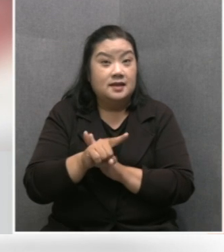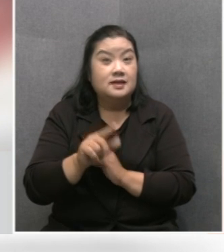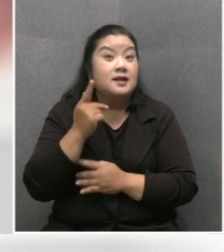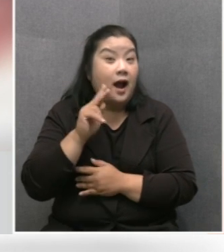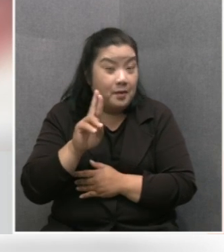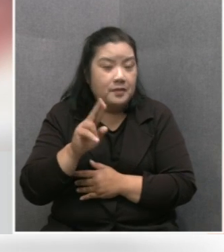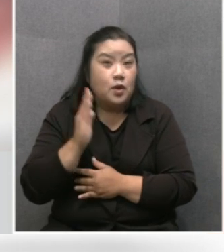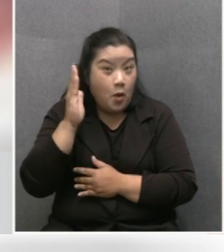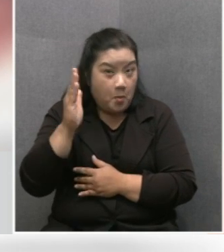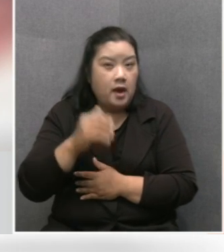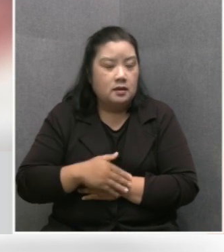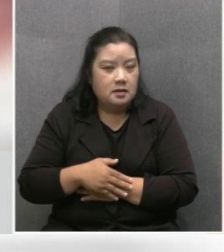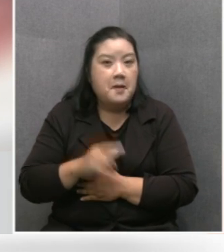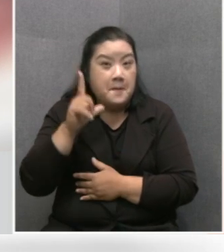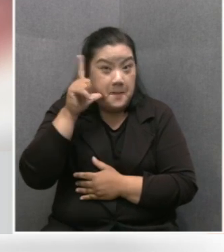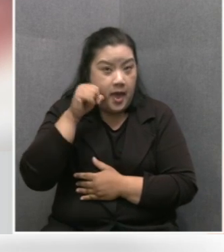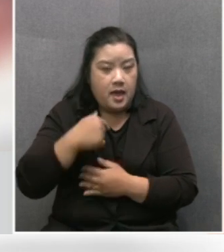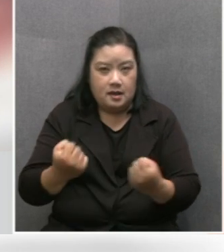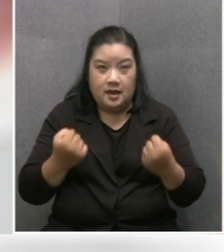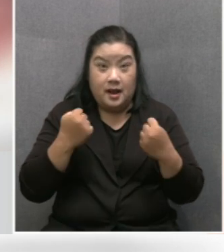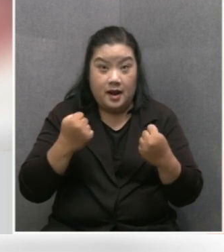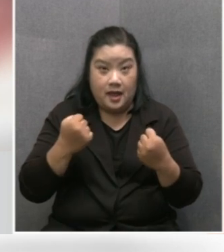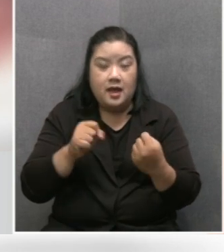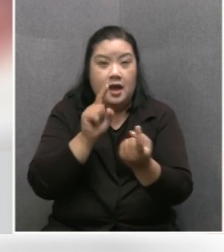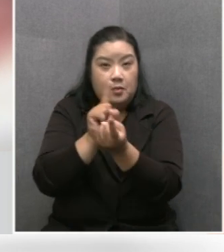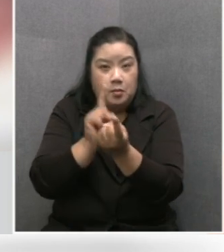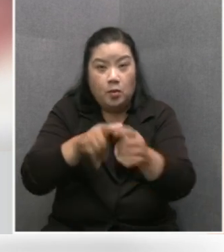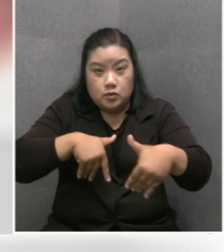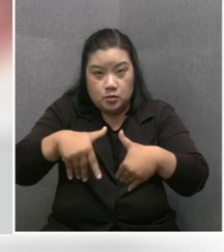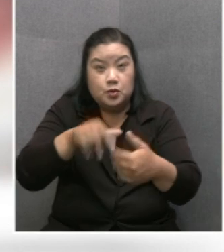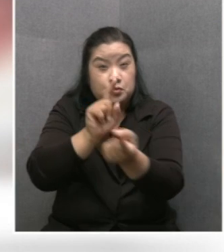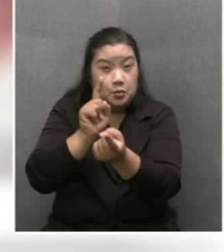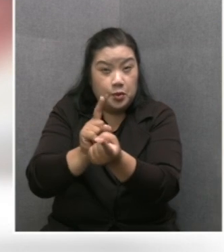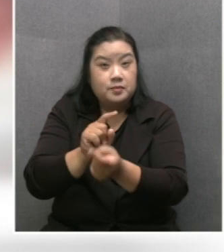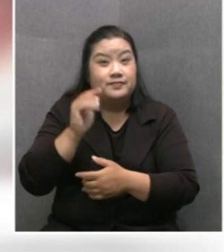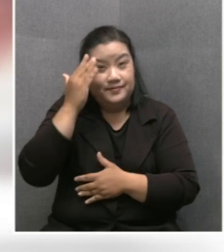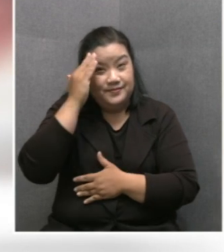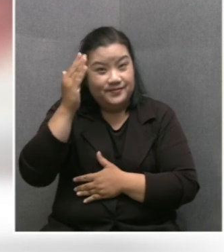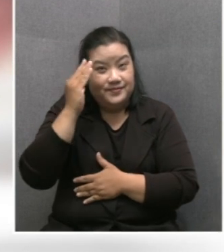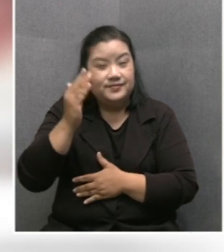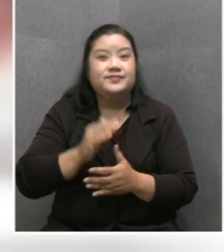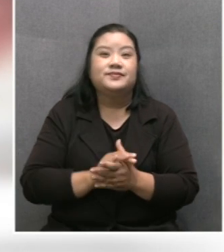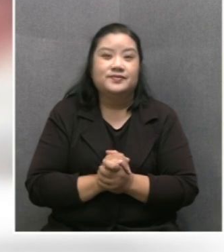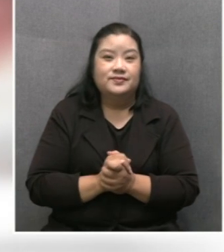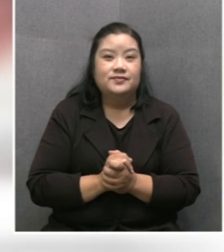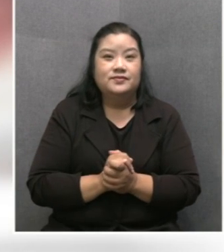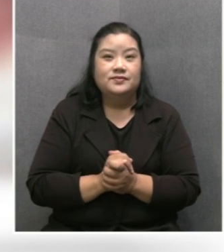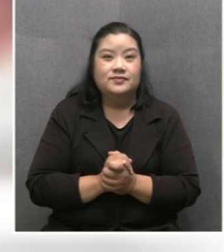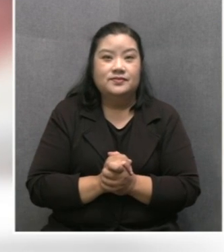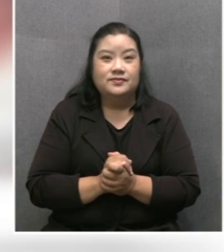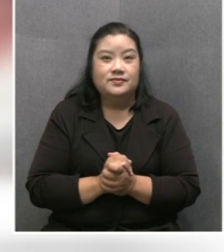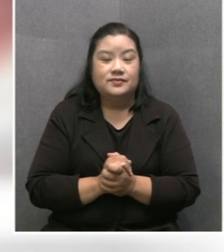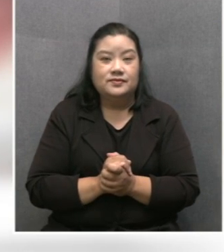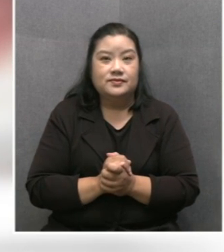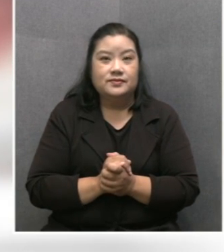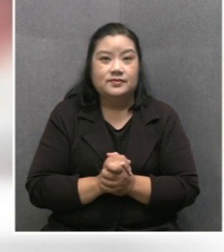เดี๋ยวอีกไม่กี่วันนี้คุณแม่รอแข็งแรงก่อนจะไปพบกับพี่ๆสื่อมวลชนครับยินดีด้วยนะคะ ม